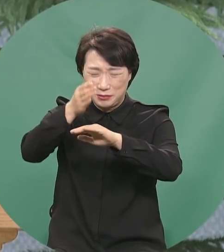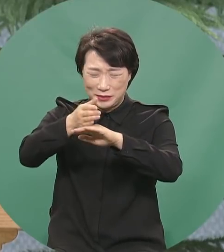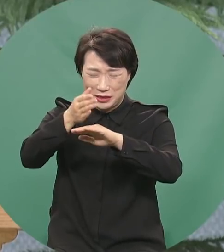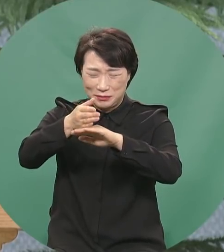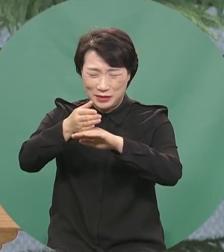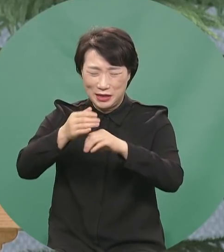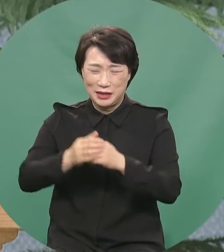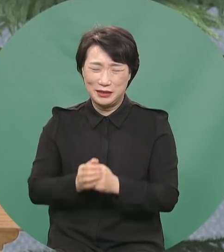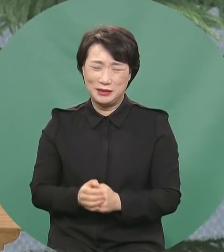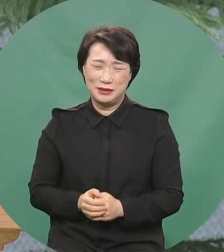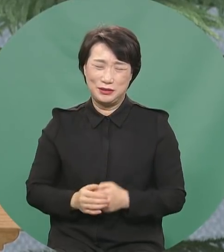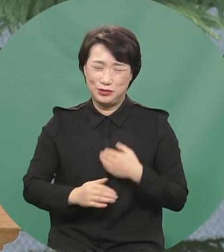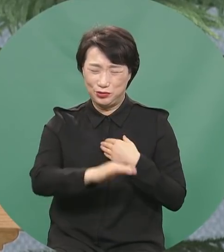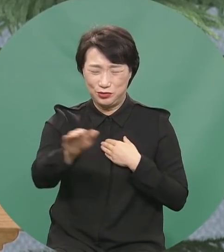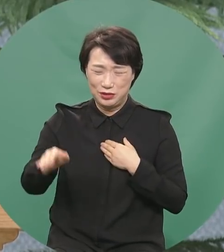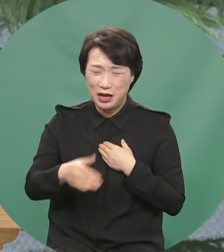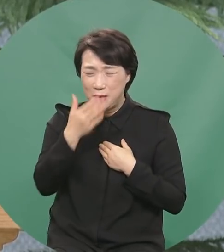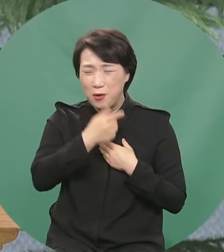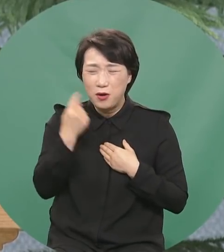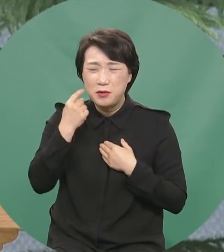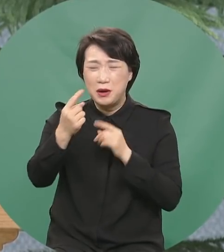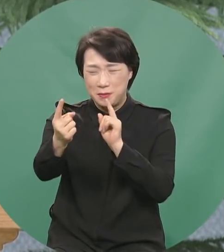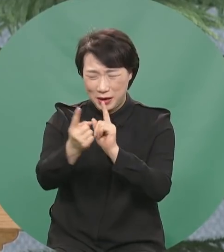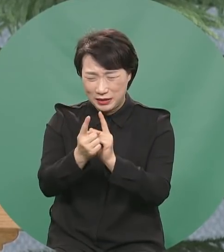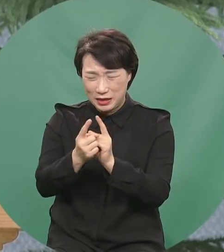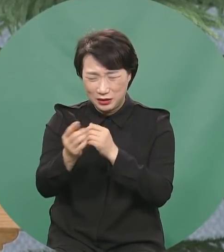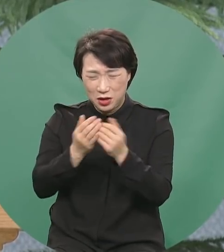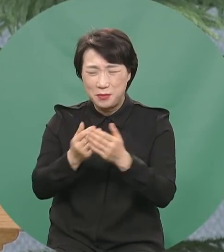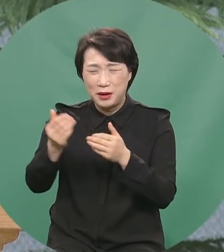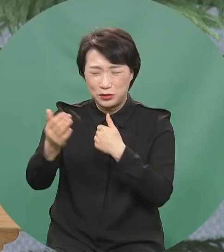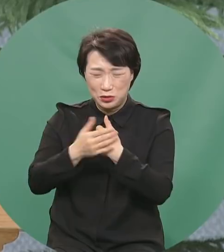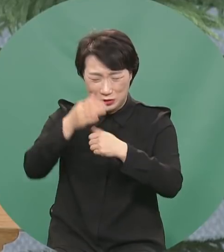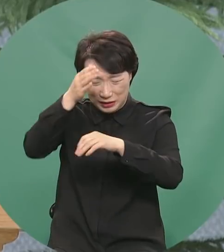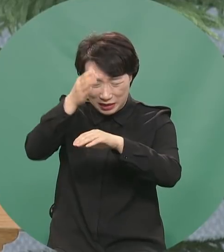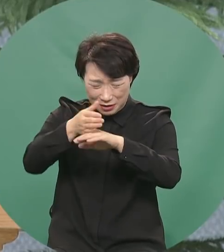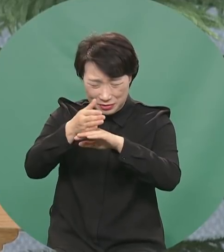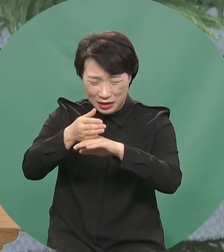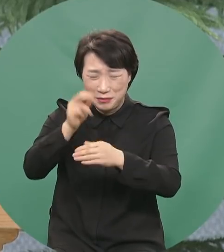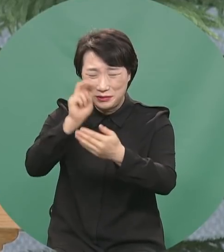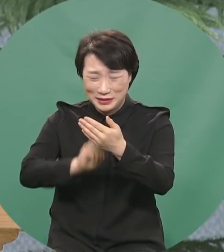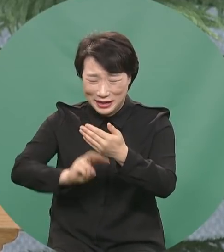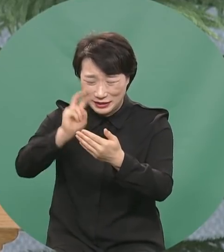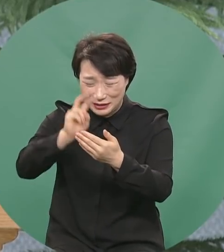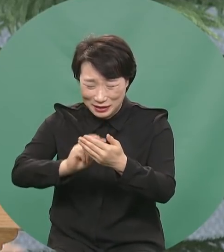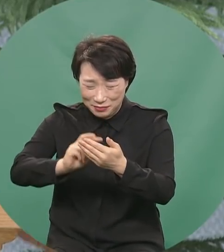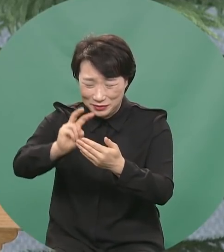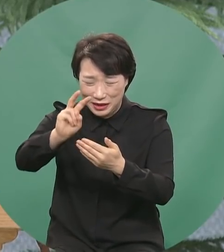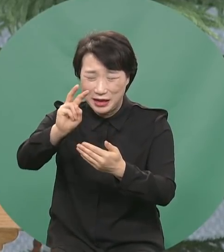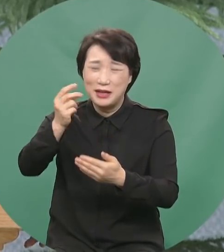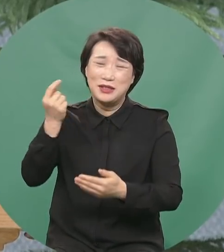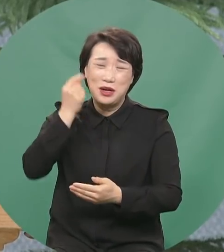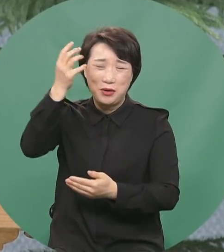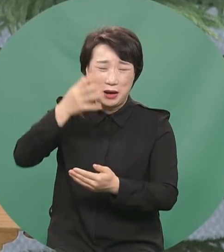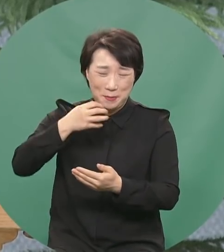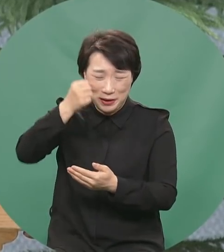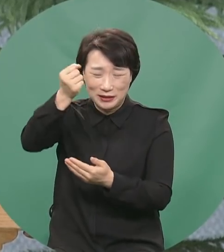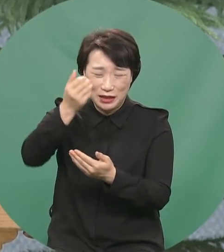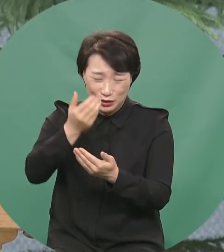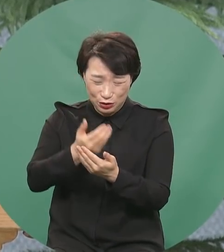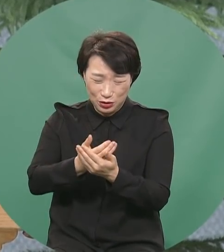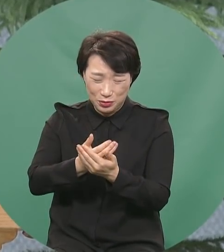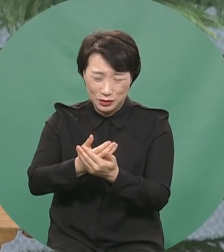감사합니다. 우리가 복음을 만나게 하심을 감사합니다. 찬양합니다. 영광